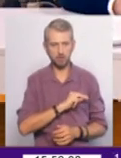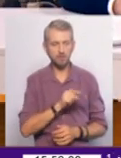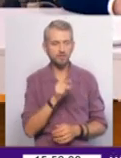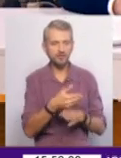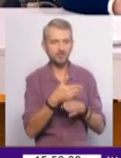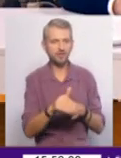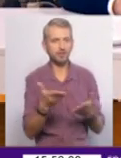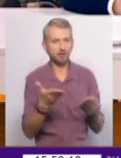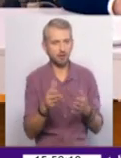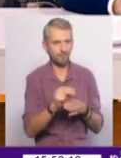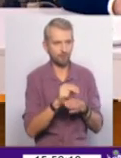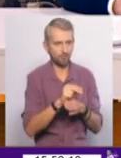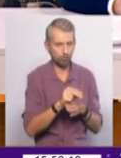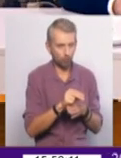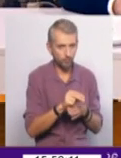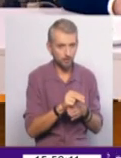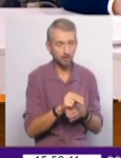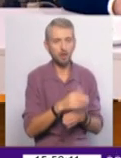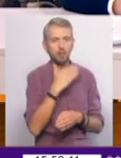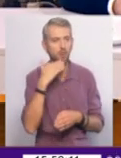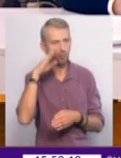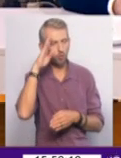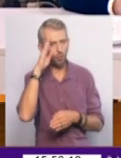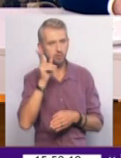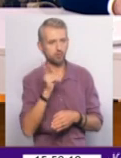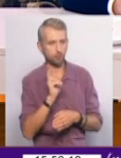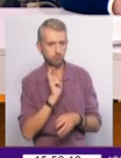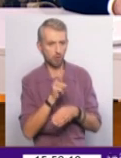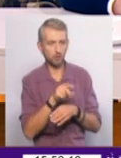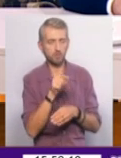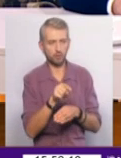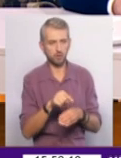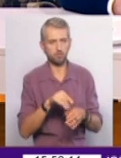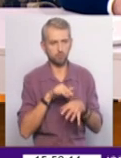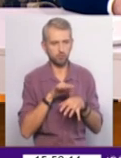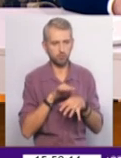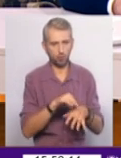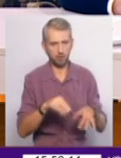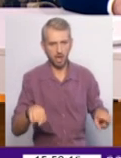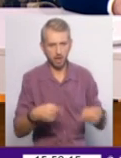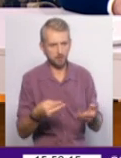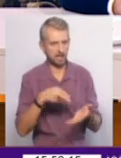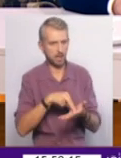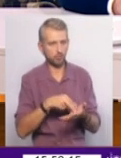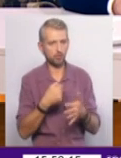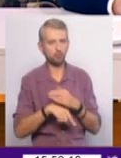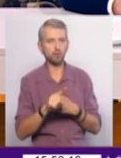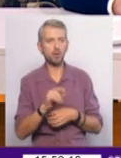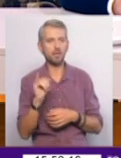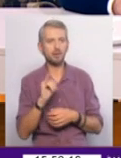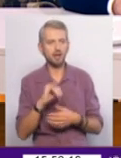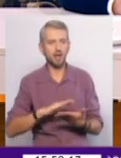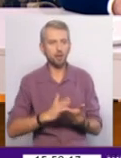яка відремонтована, і багато хлопців, які приходять, вони і там проходять реабілітацію, тому що і географічна